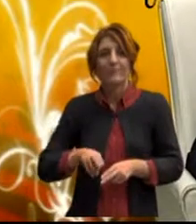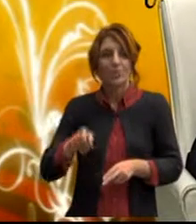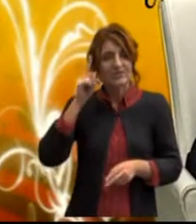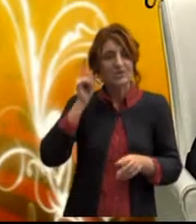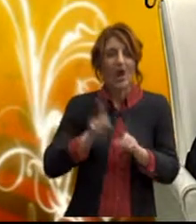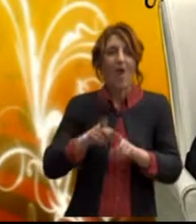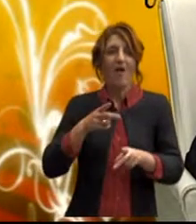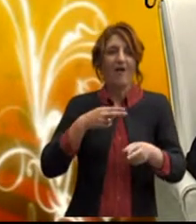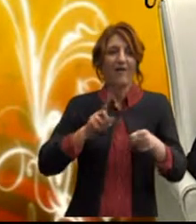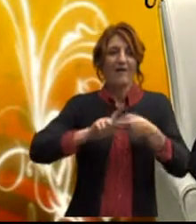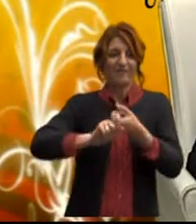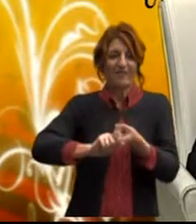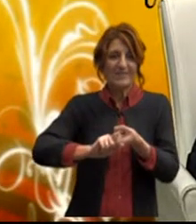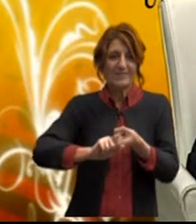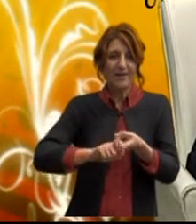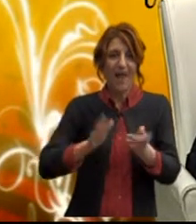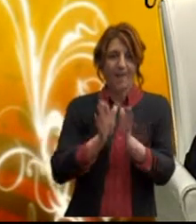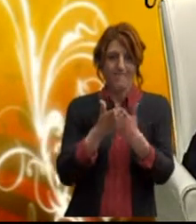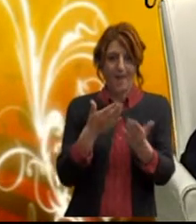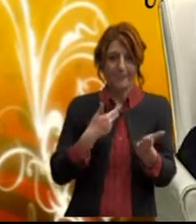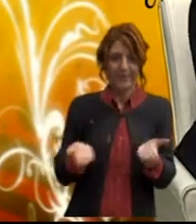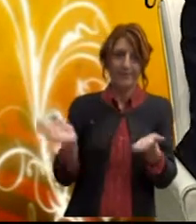znači ovo. Savio sam papir, on se vratio u